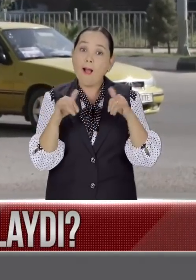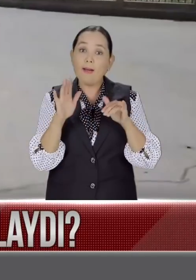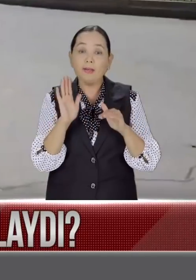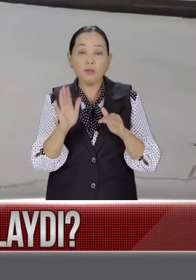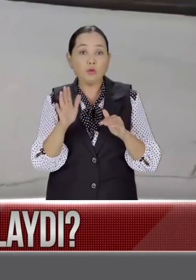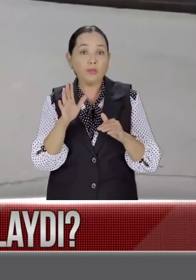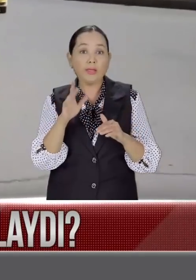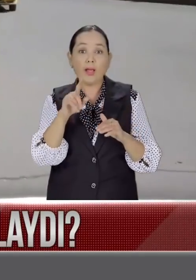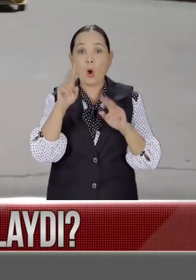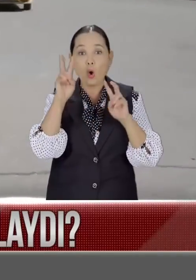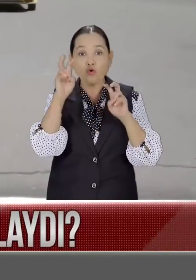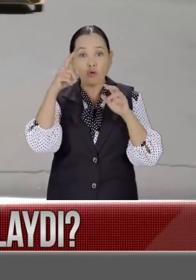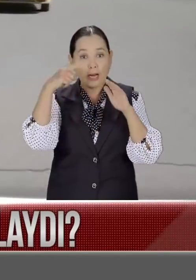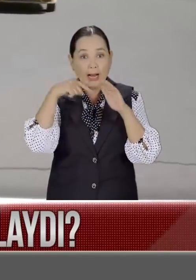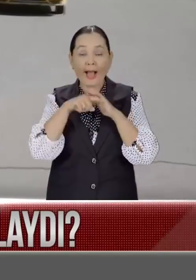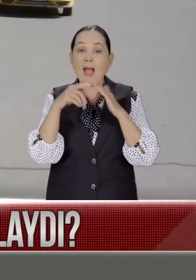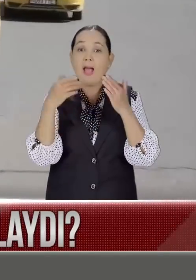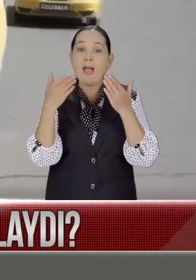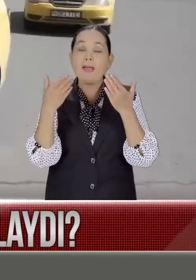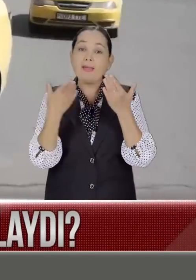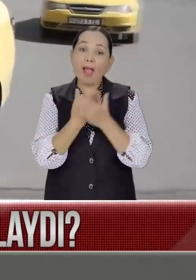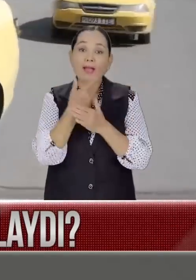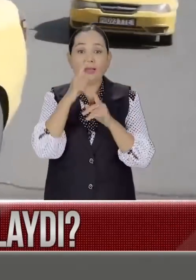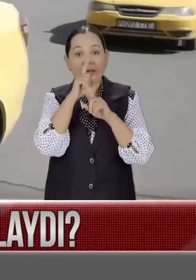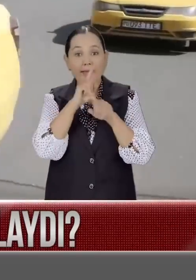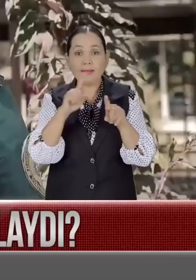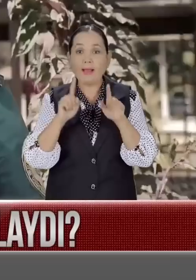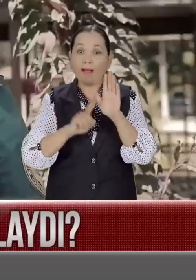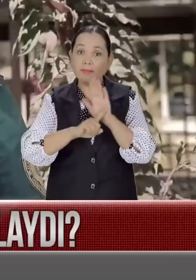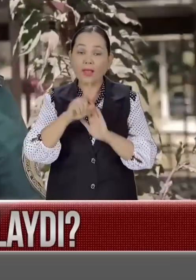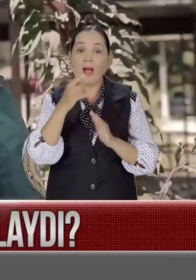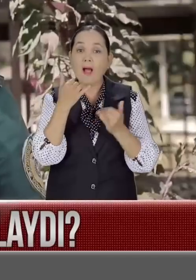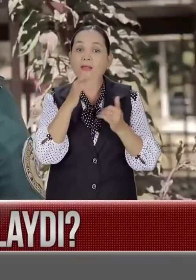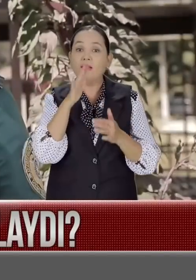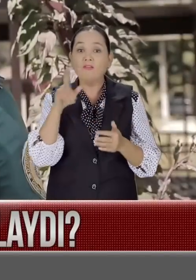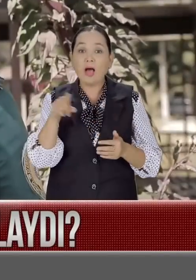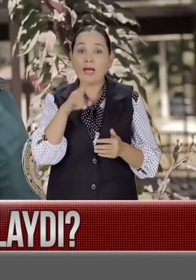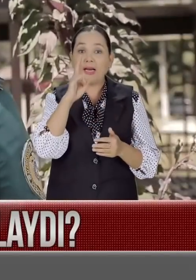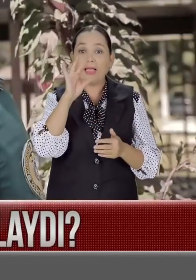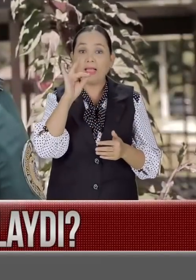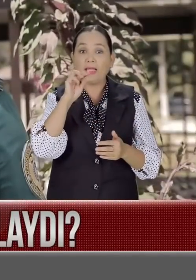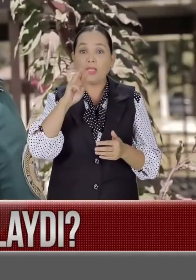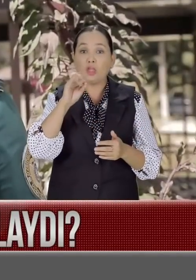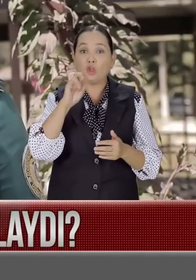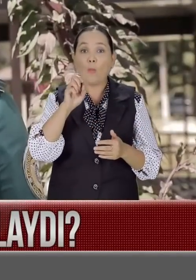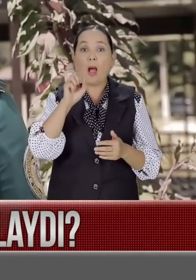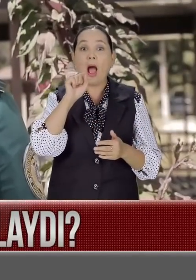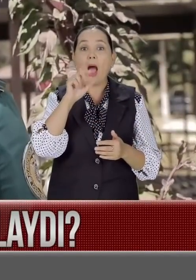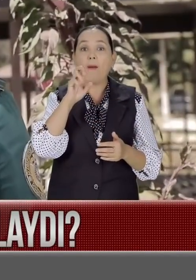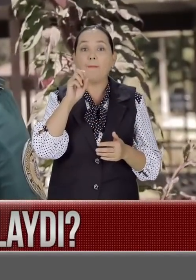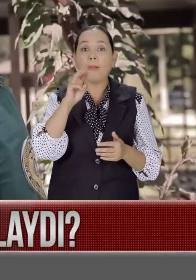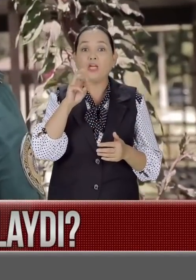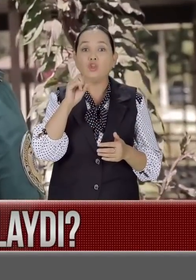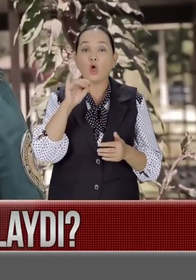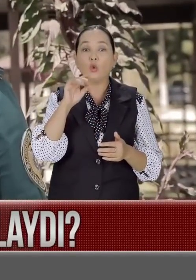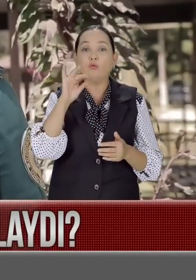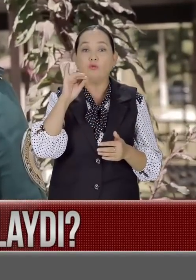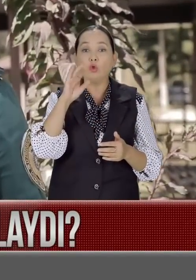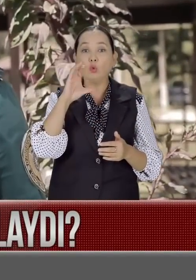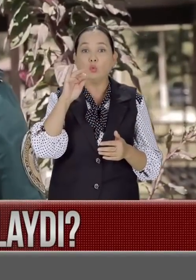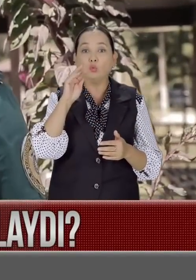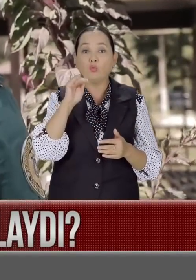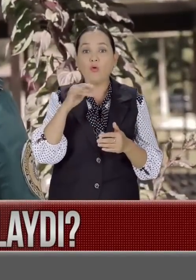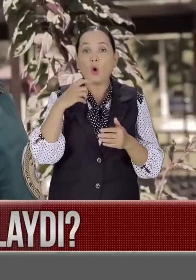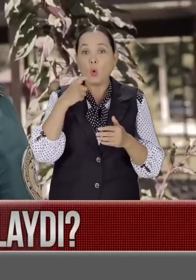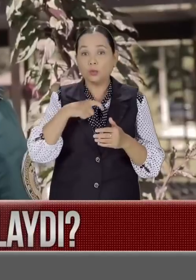keldi shekilli, qo'shtirnoq ichidagi yangilikka qo'l urib ko'rdi. Ayni vaqtda Kitob shahrida yashovchi Ahmadjonov Yusuf Ergash o'g'li